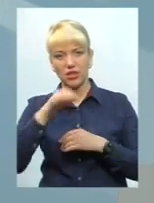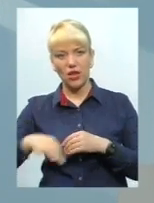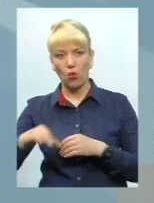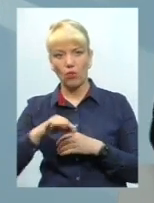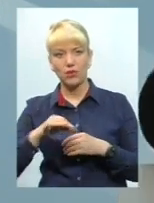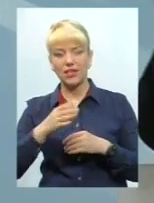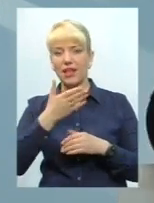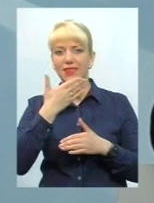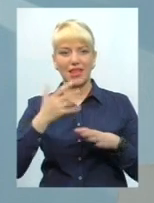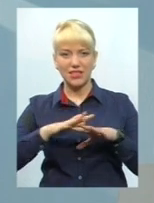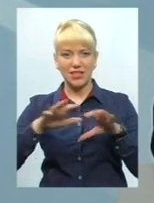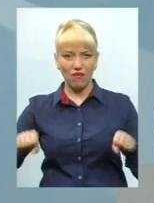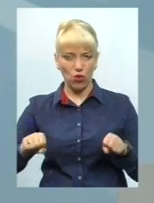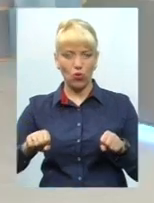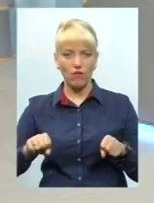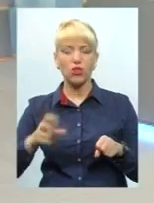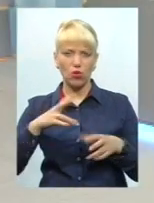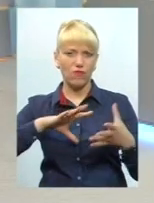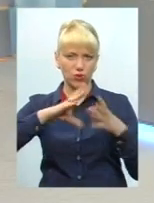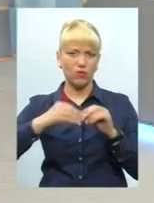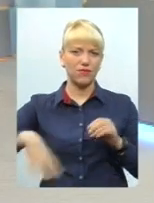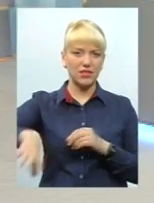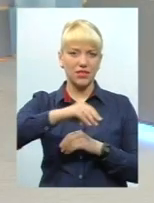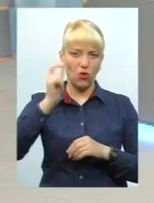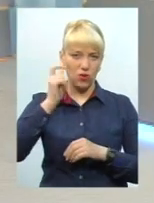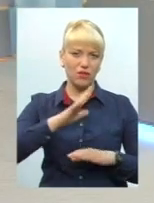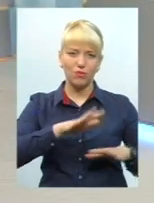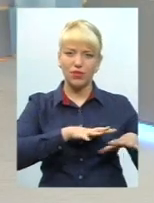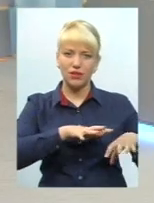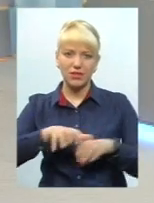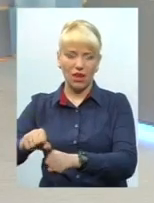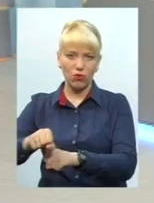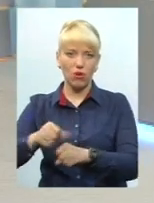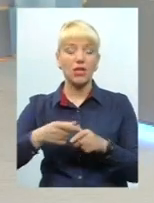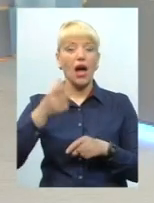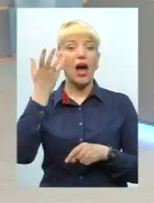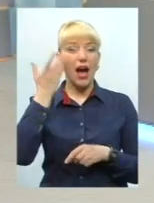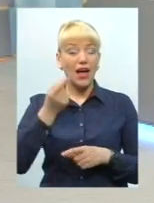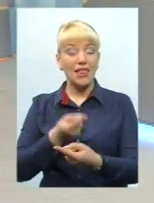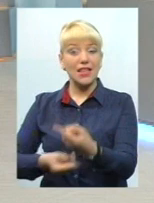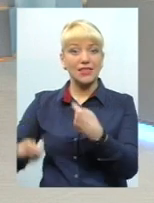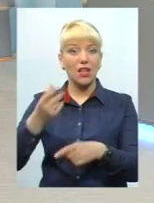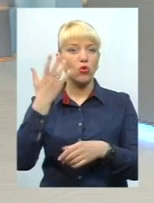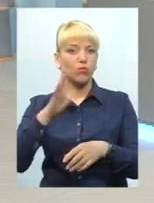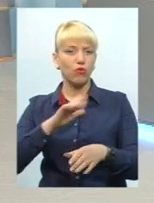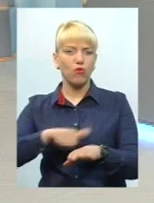не завойованим, але в основному нас була завойована. То назад, якщо почався